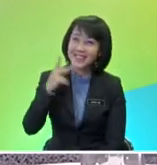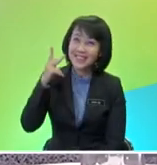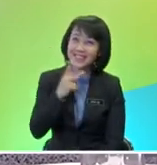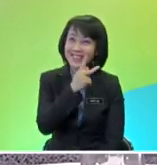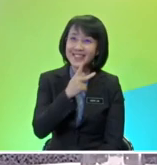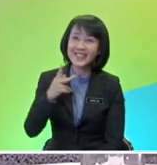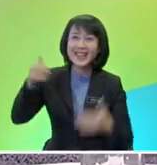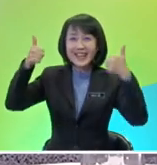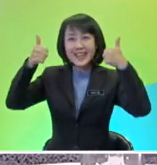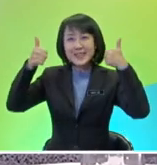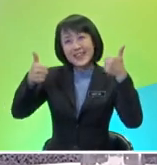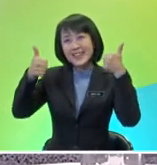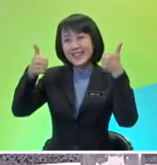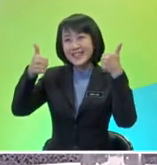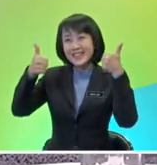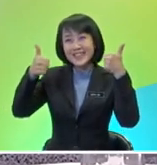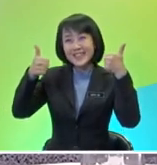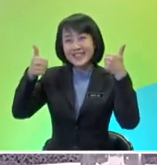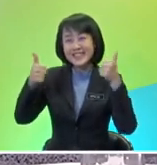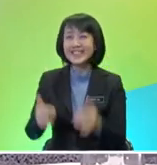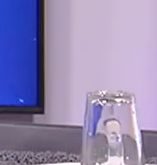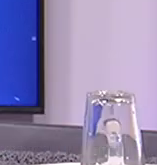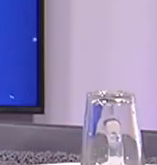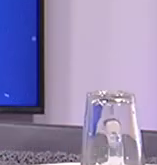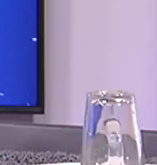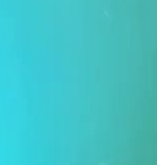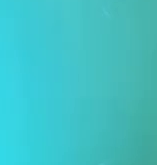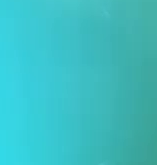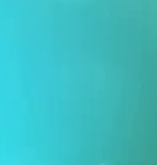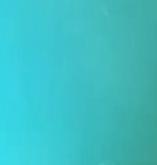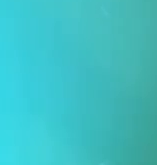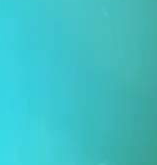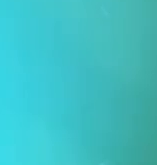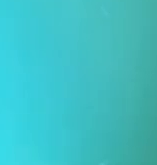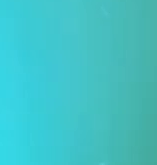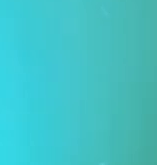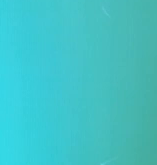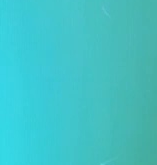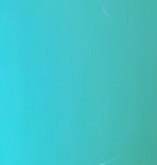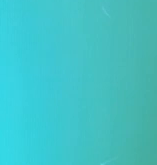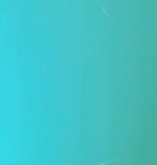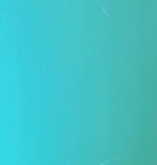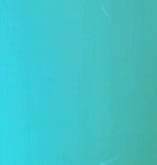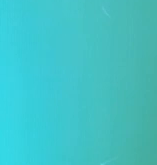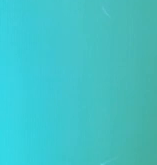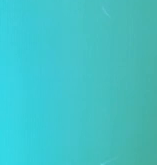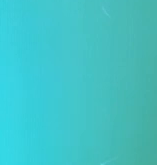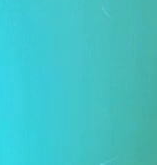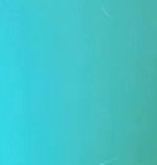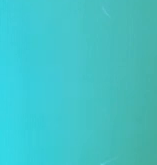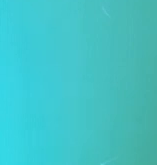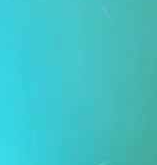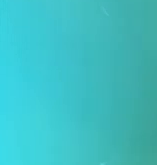Apa khabar Cikgu Katie? Sehat ke Cikgu Katie? Ha, itu dia Cikgu Katie yang